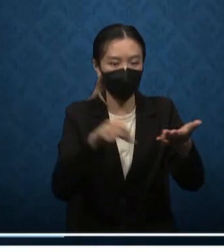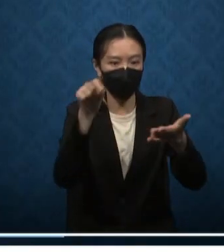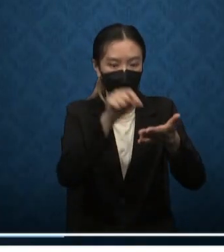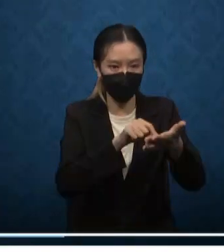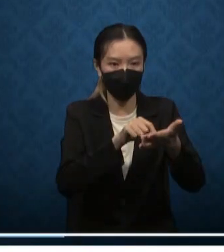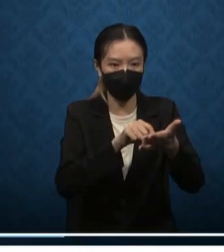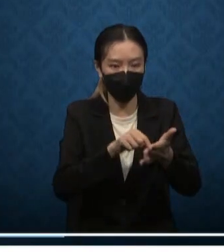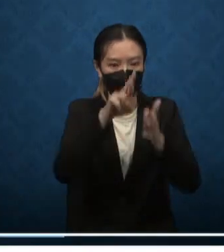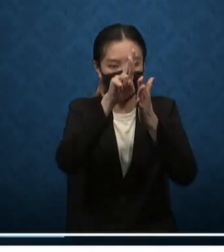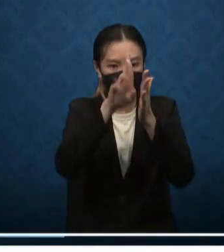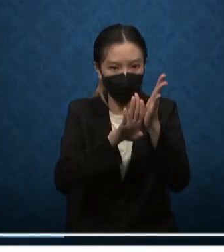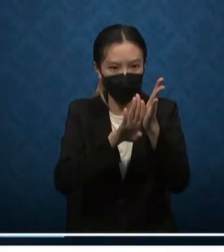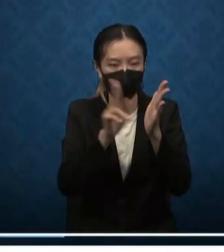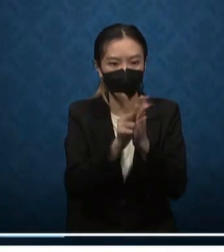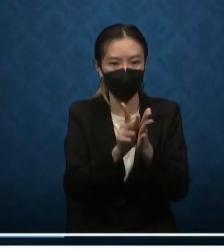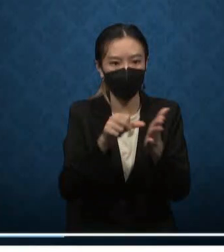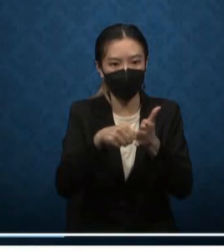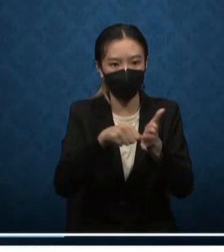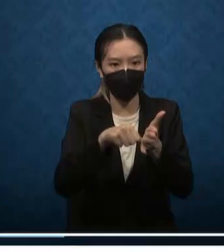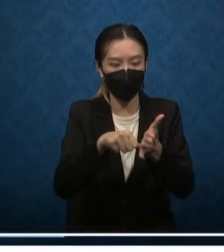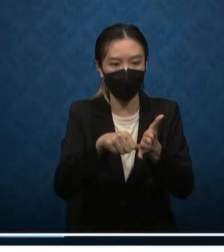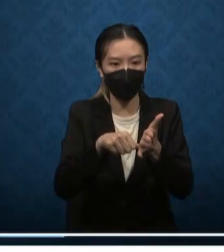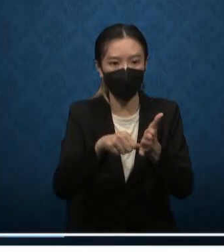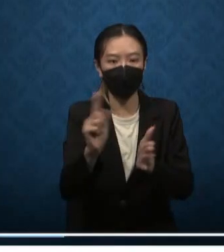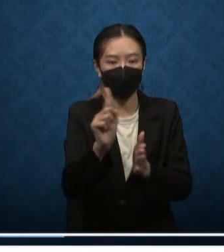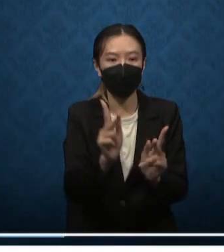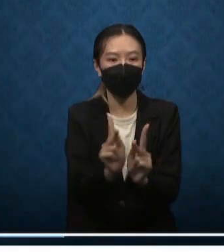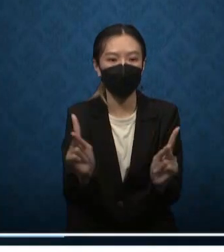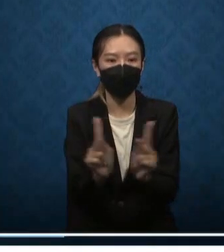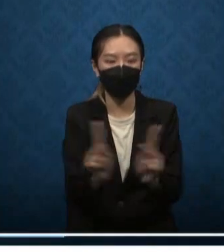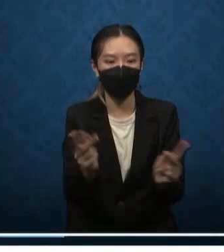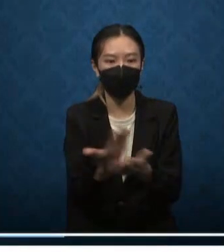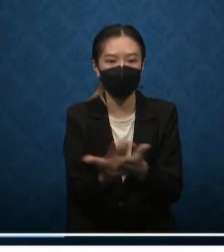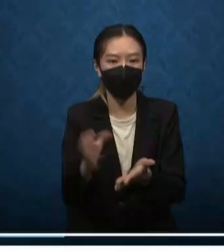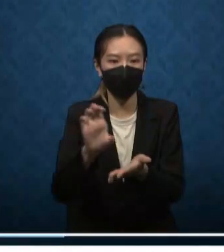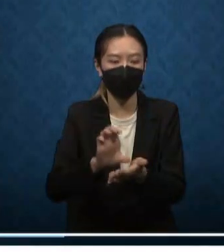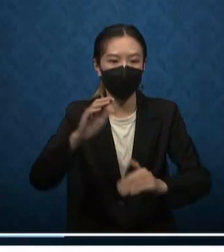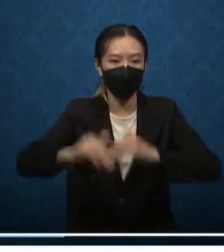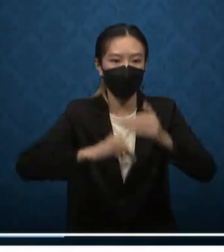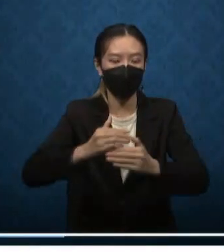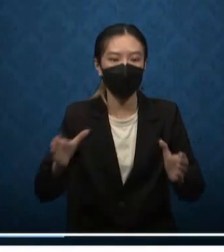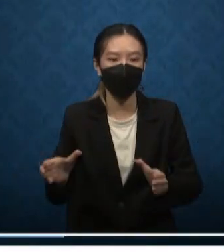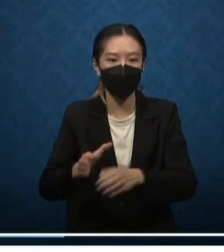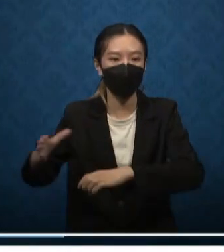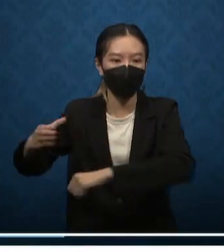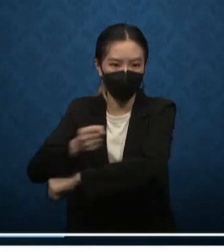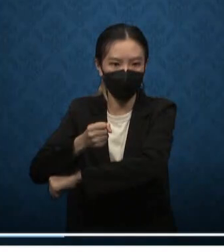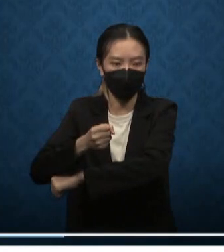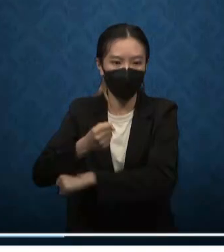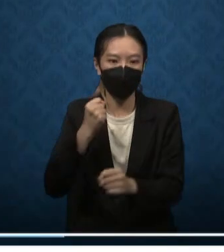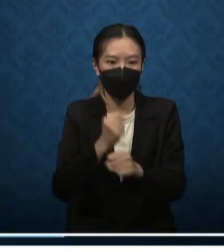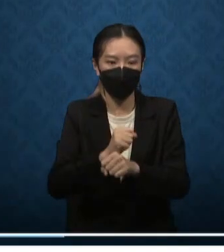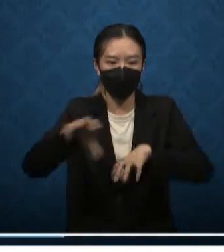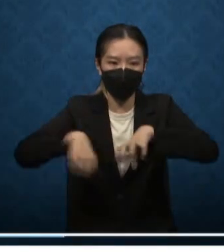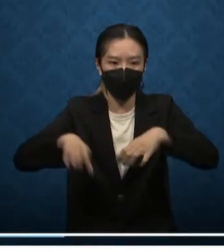เกี่ยวข้องโดยเฉพาะอย่างยิ่งในเรื่องของระเบียบคณะกรรมการกองทุนเพื่อการพัฒนาพรรคการเมืองให้สามารถจัดสรร